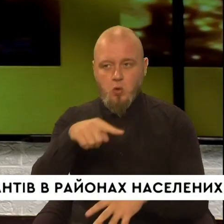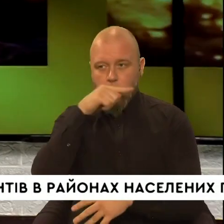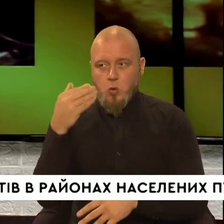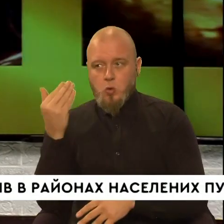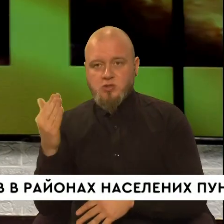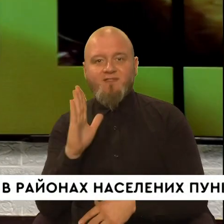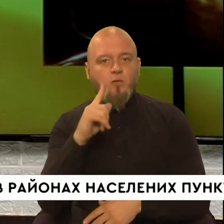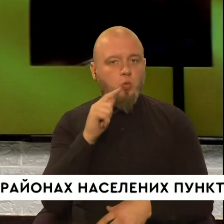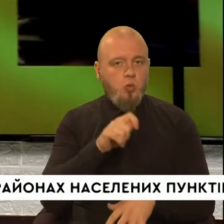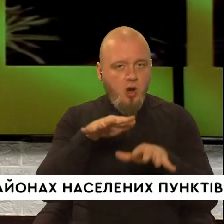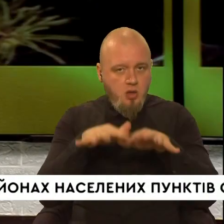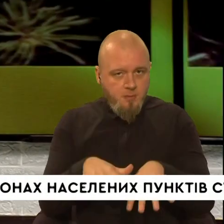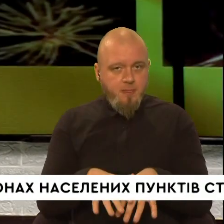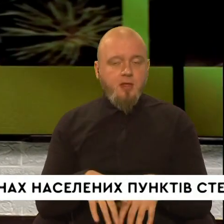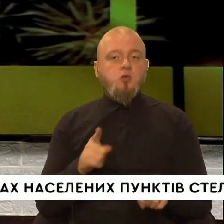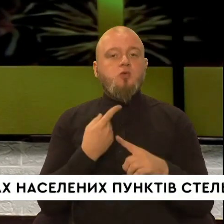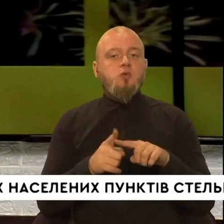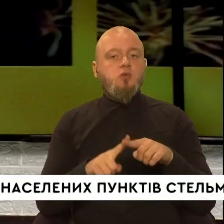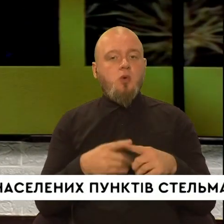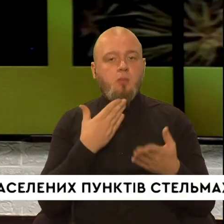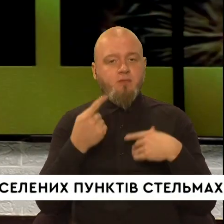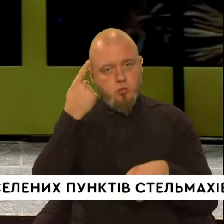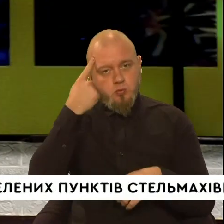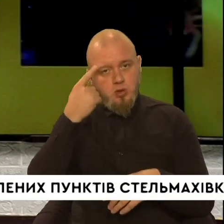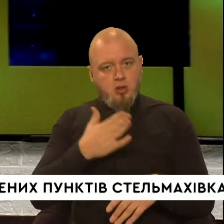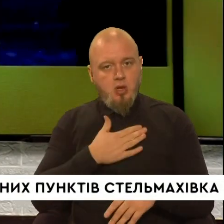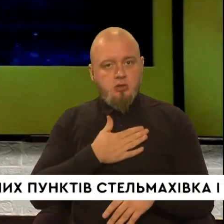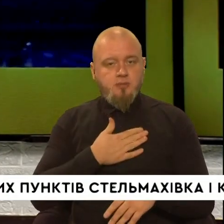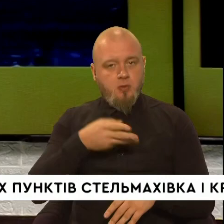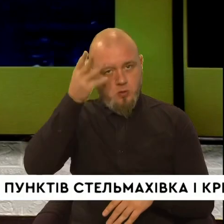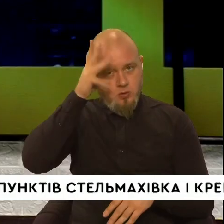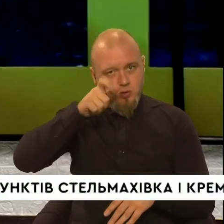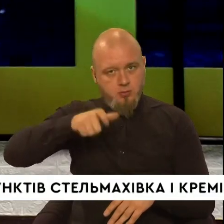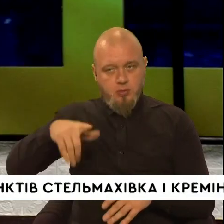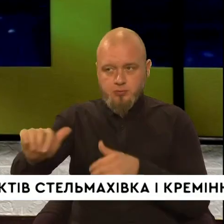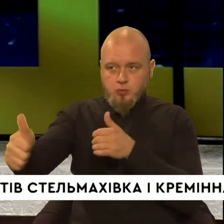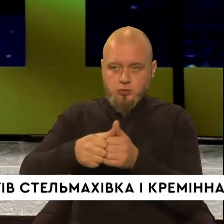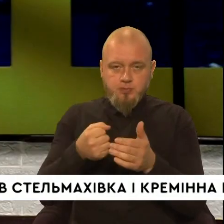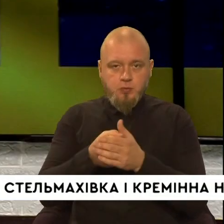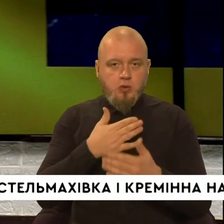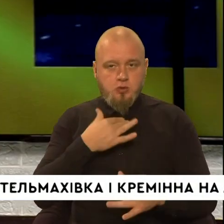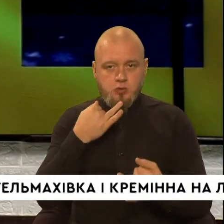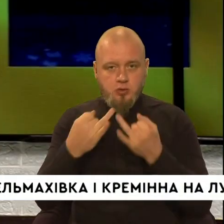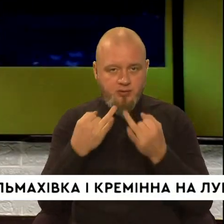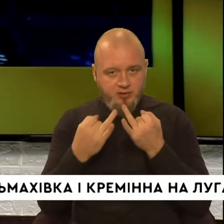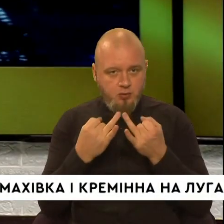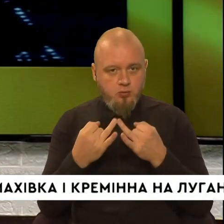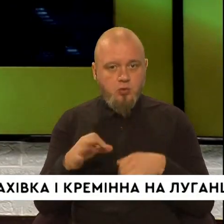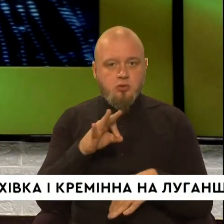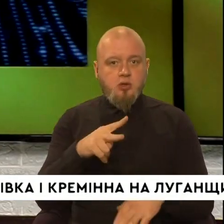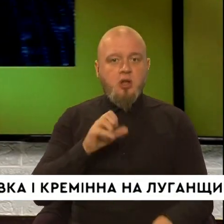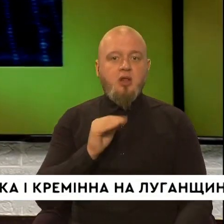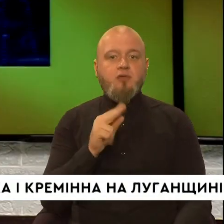в Україні? Що з цього приводу думають наші дипломати? Долучаємо до нашого етеру